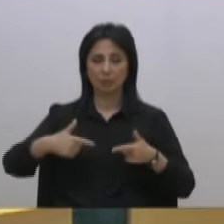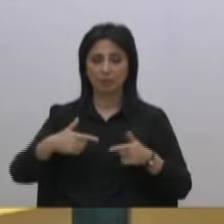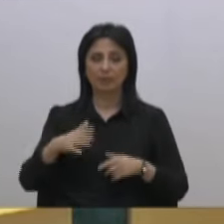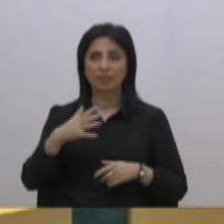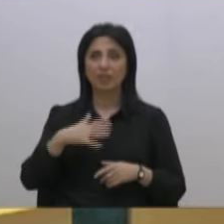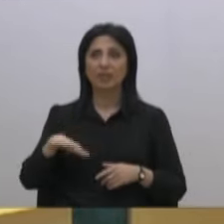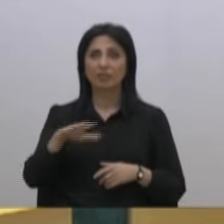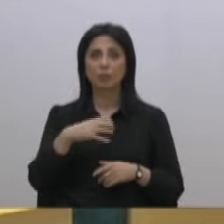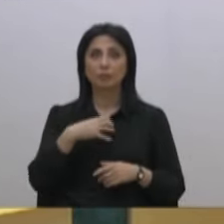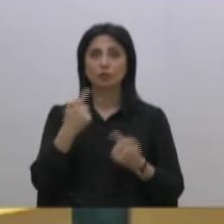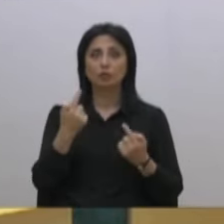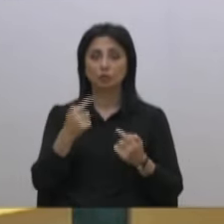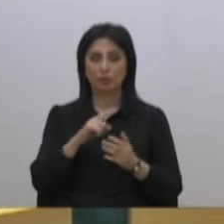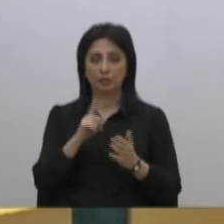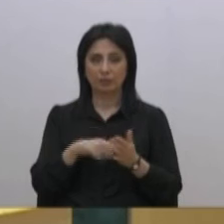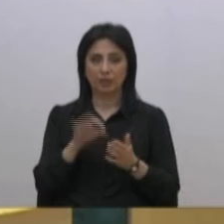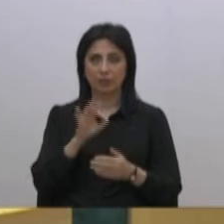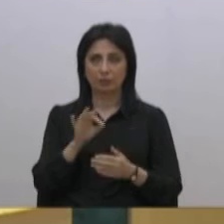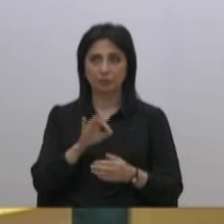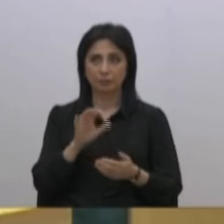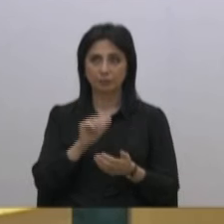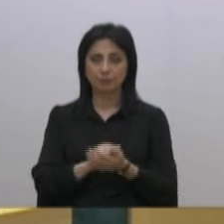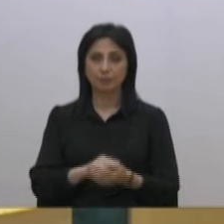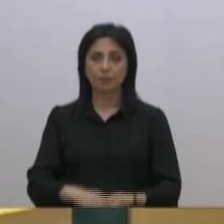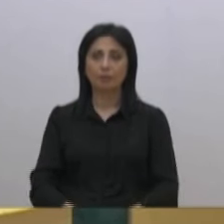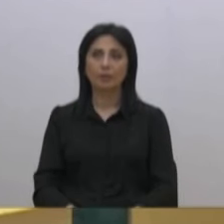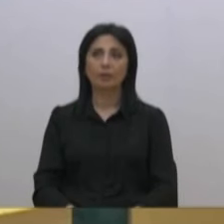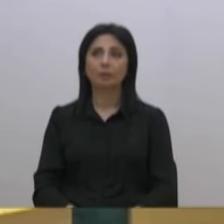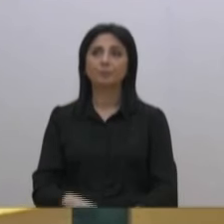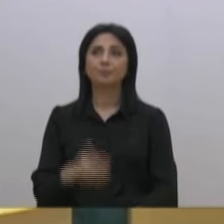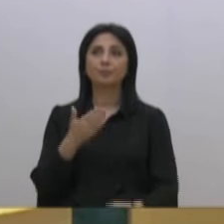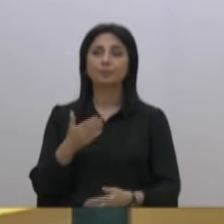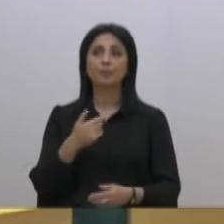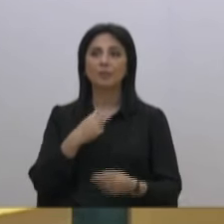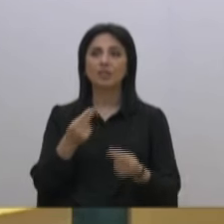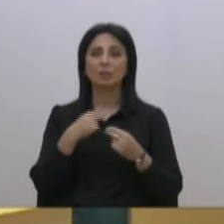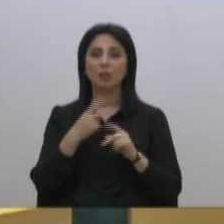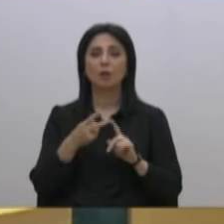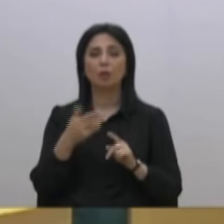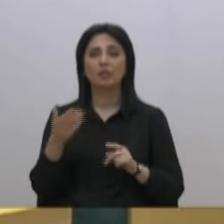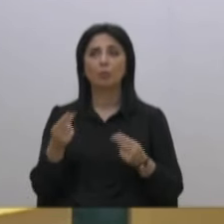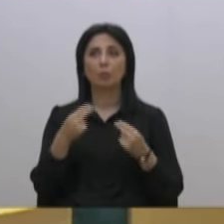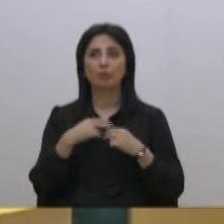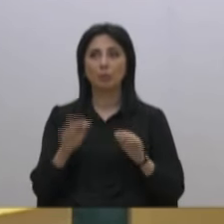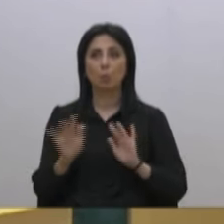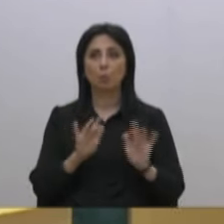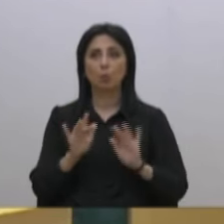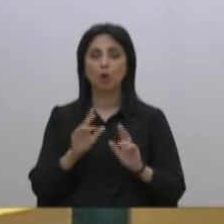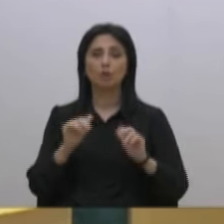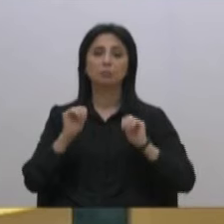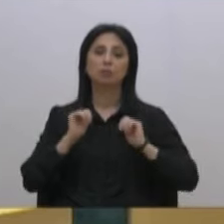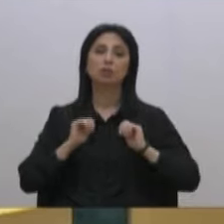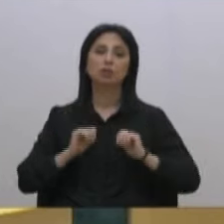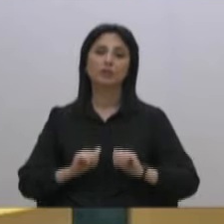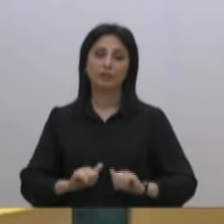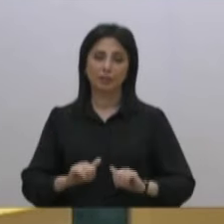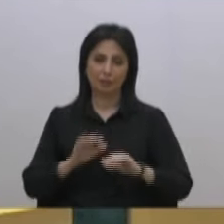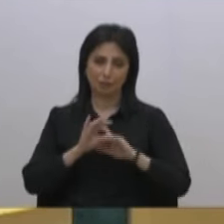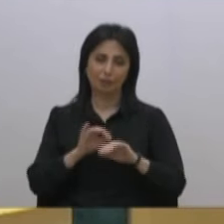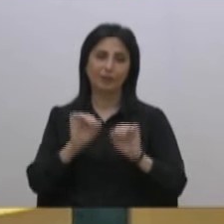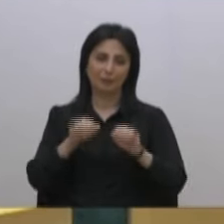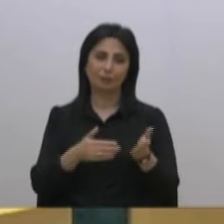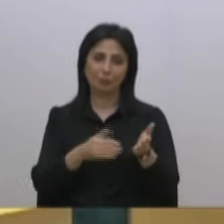ქვეყნის მნიშვნელოვან საკითხებთან დაკავშირებით. თუმცა მან მოგცა მეორე მხრივ პროცედურის მშვიდად ჩატარების